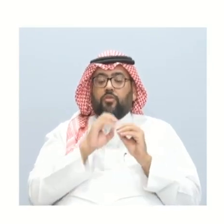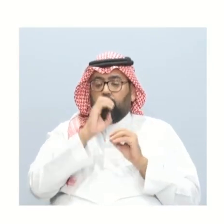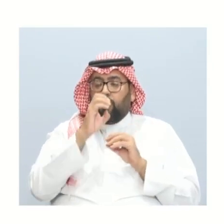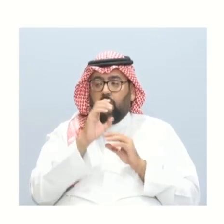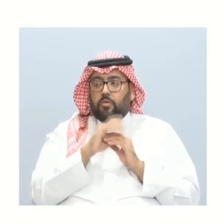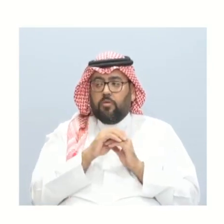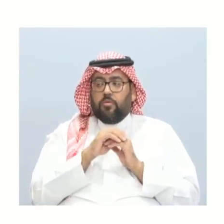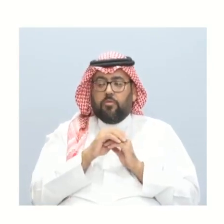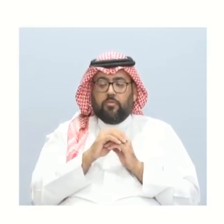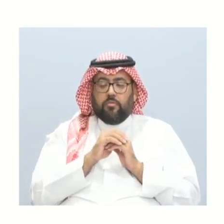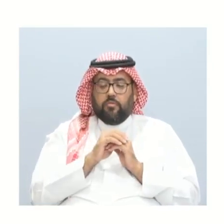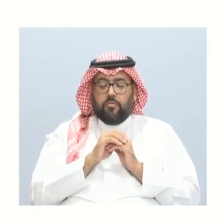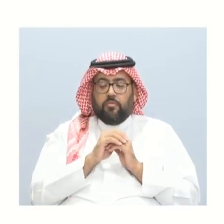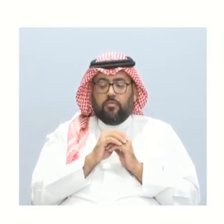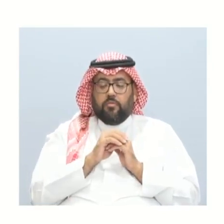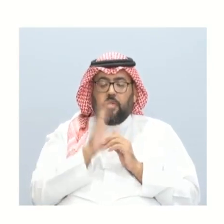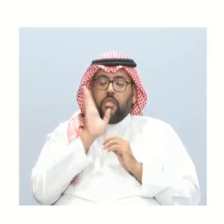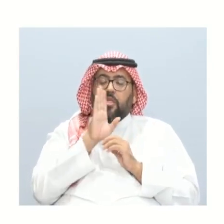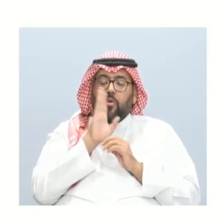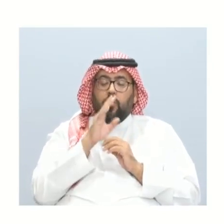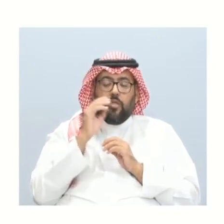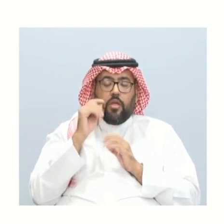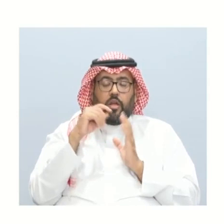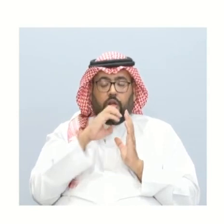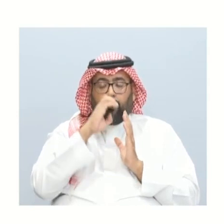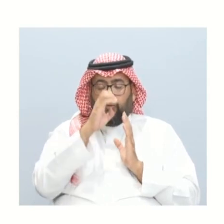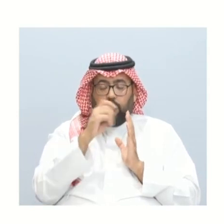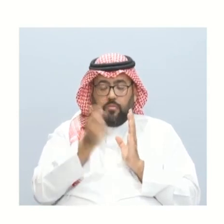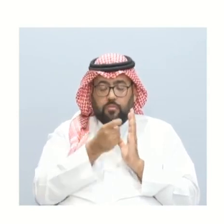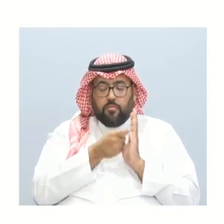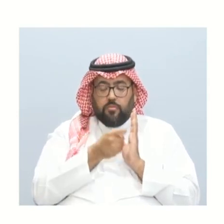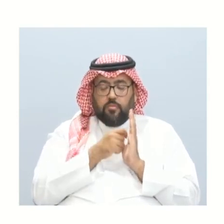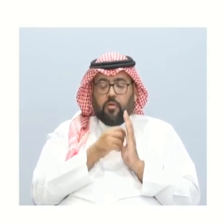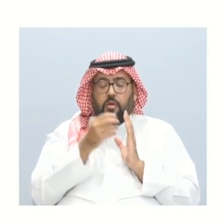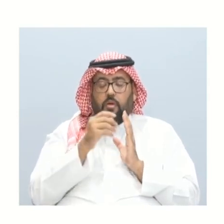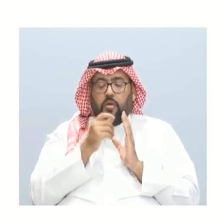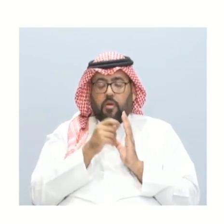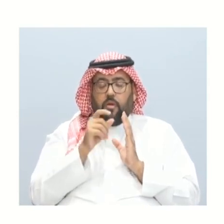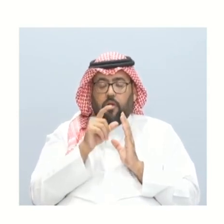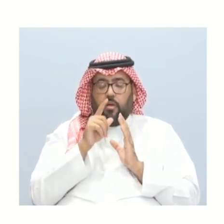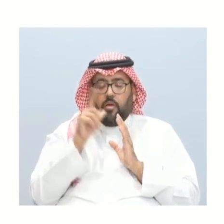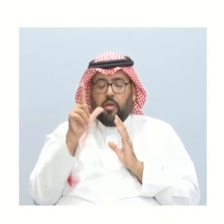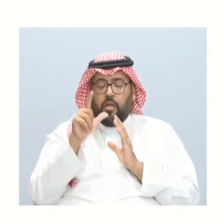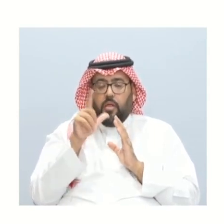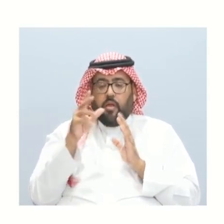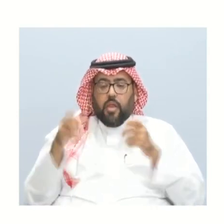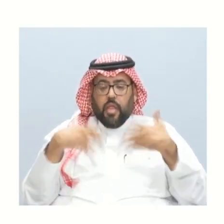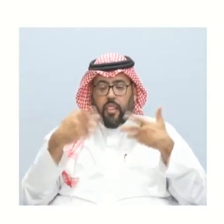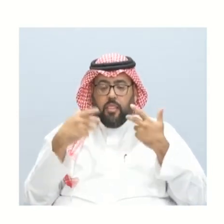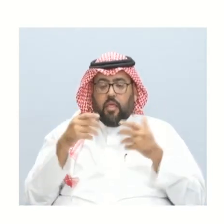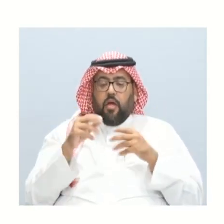الابطال تكون الاجابه كانت مدينه الرياض في الماضي رياضا خضراء